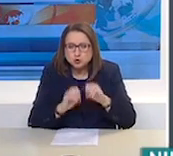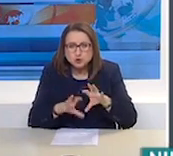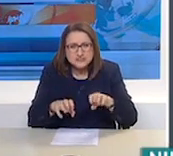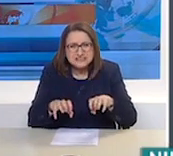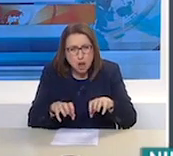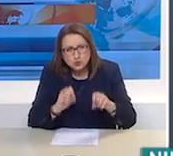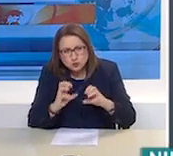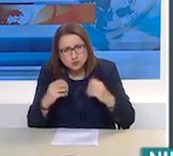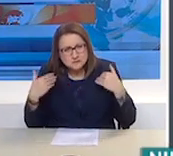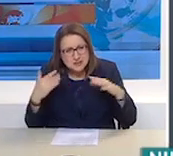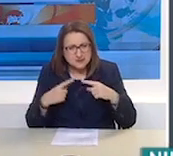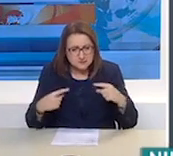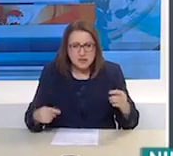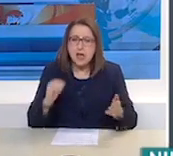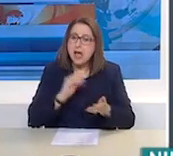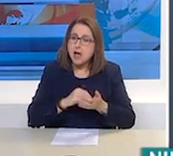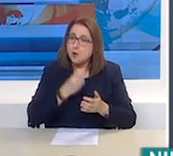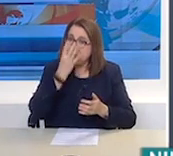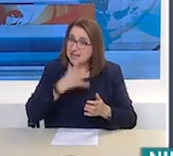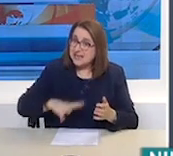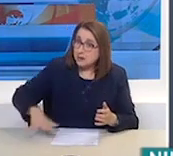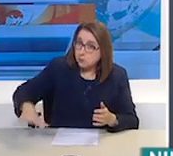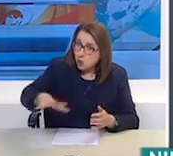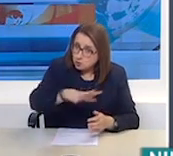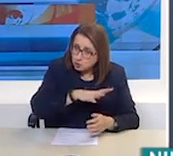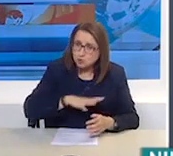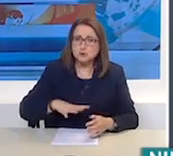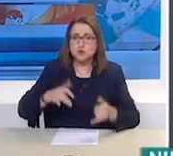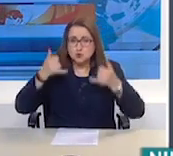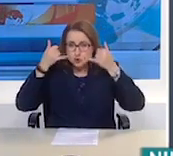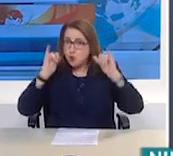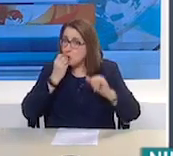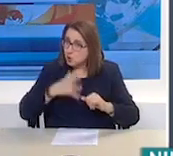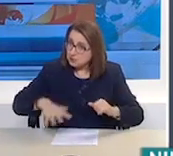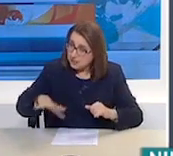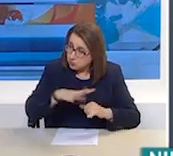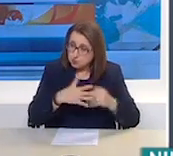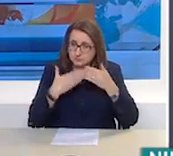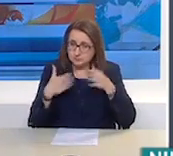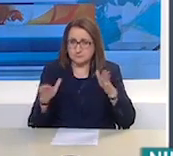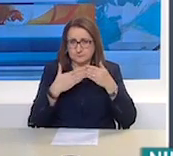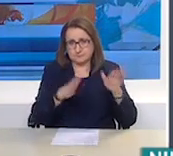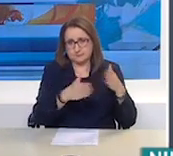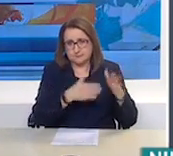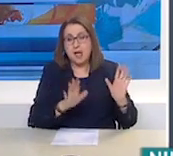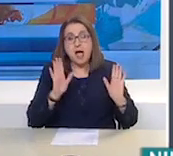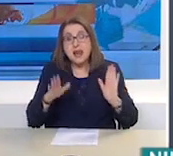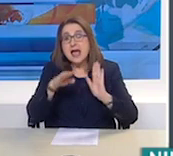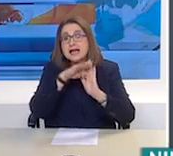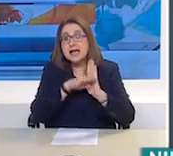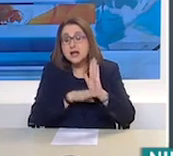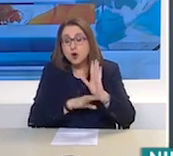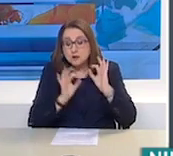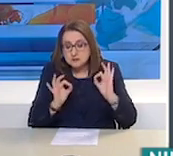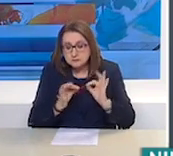βοτανικοί και ζωολογικοί κήποι και φυσικοί βιότοποι. Όλοι οι οικονομικοί φορείς επαναλειτουργούν με συγκεκριμένους κανόνες λειτουργίας που έχουν